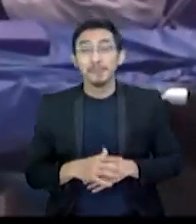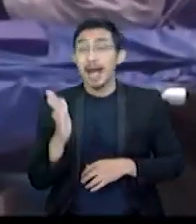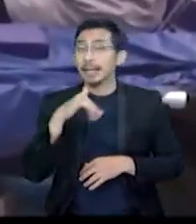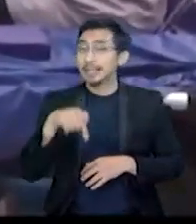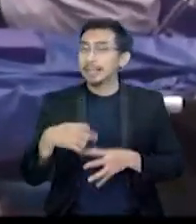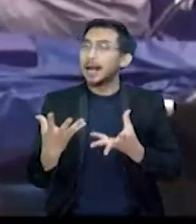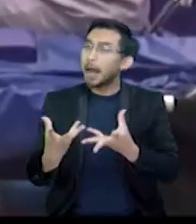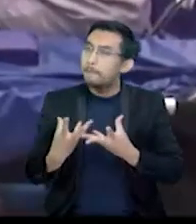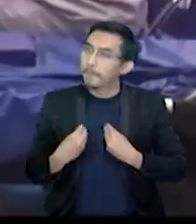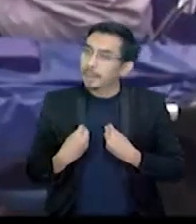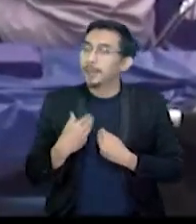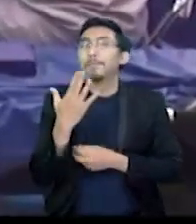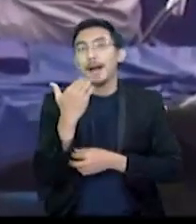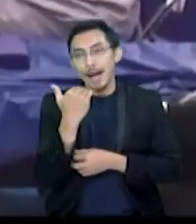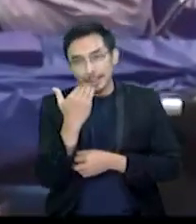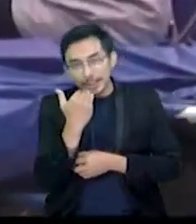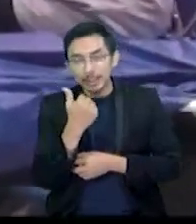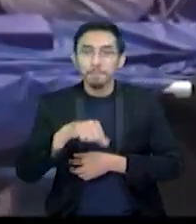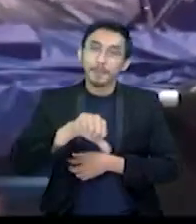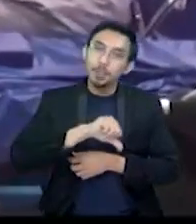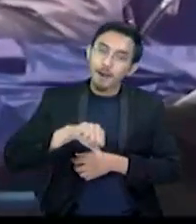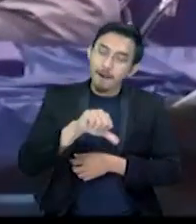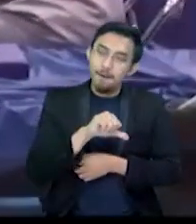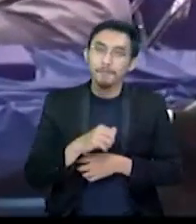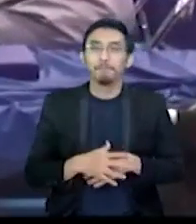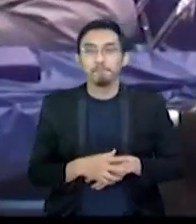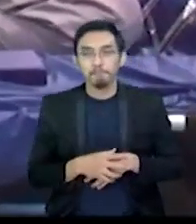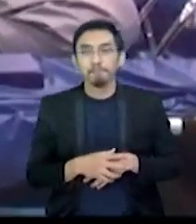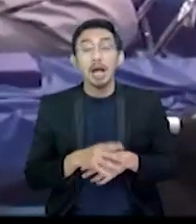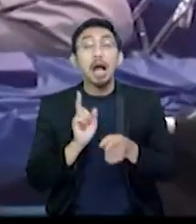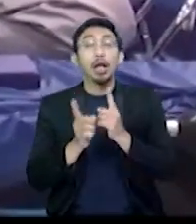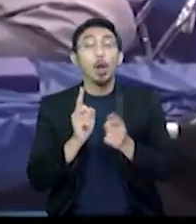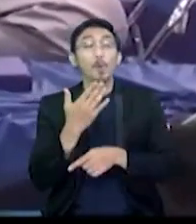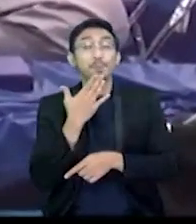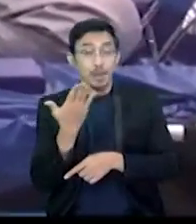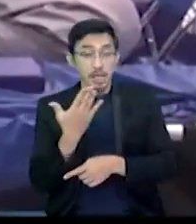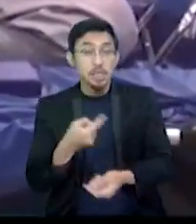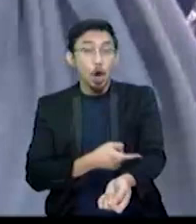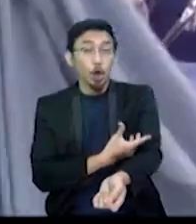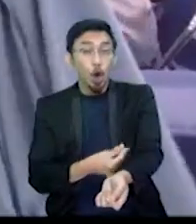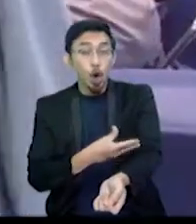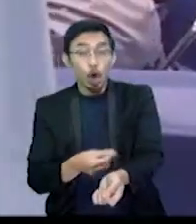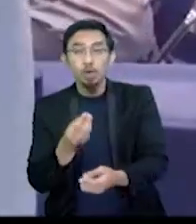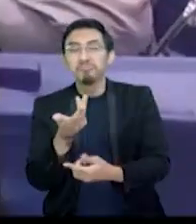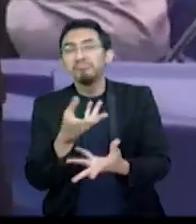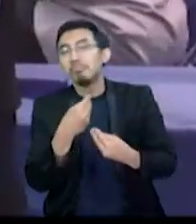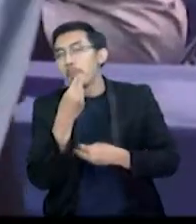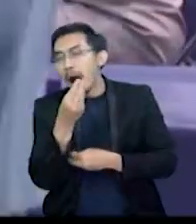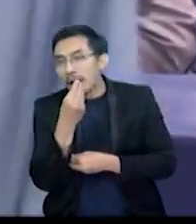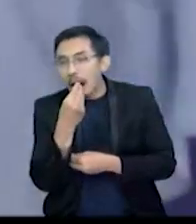makanan kalau ada acara donor darah. Enggak, biasanya sih dapat makan berat sama makan sama snack. Kalau memang lagi ada